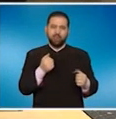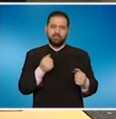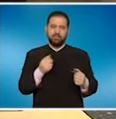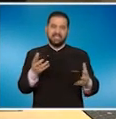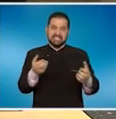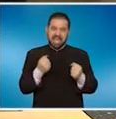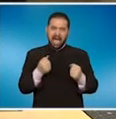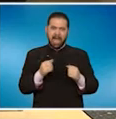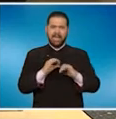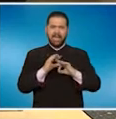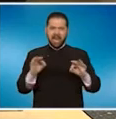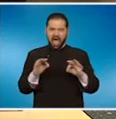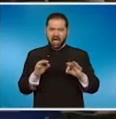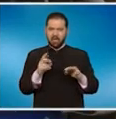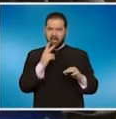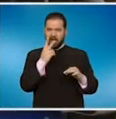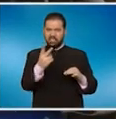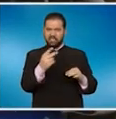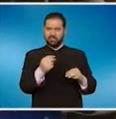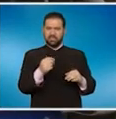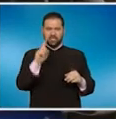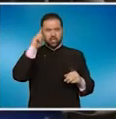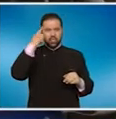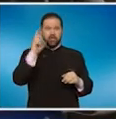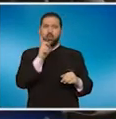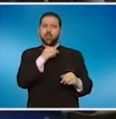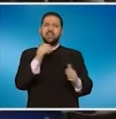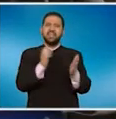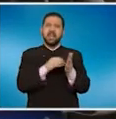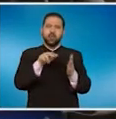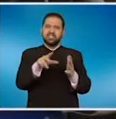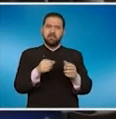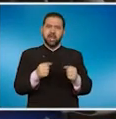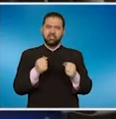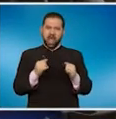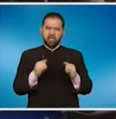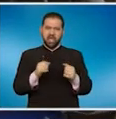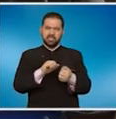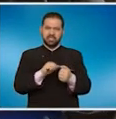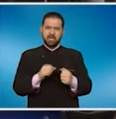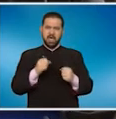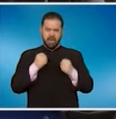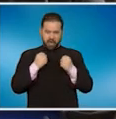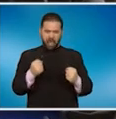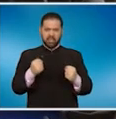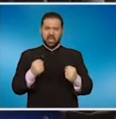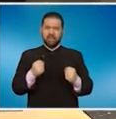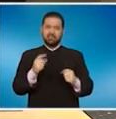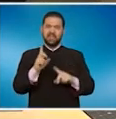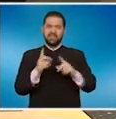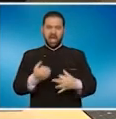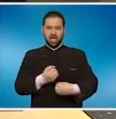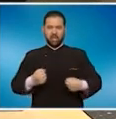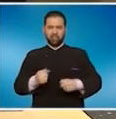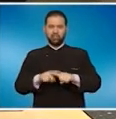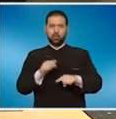să o ai foarte clar atintită unde trebuie să ajungi, un țel, o nădejde, ai o nădejde puternică. Dacă este vorba că ne